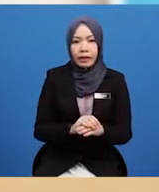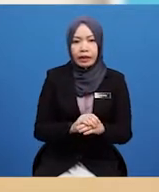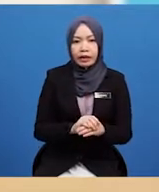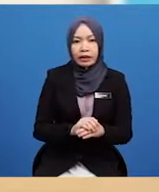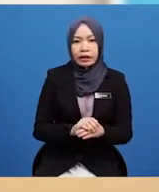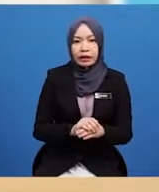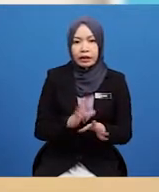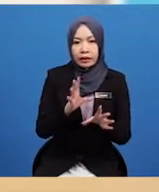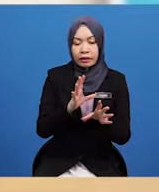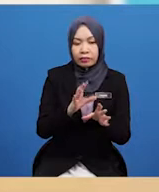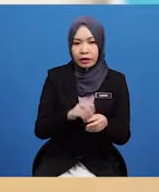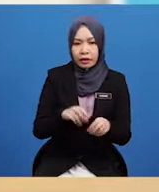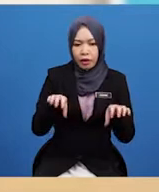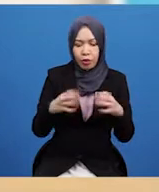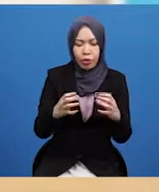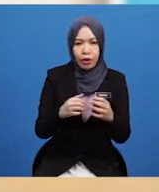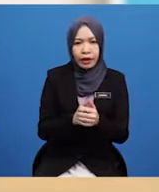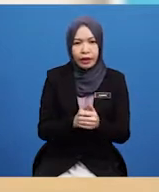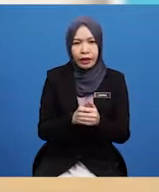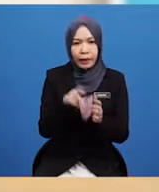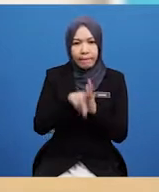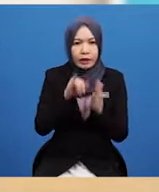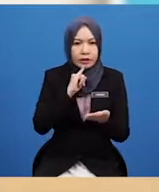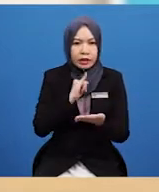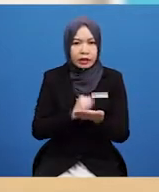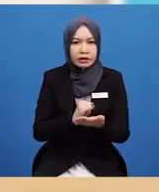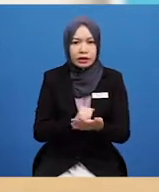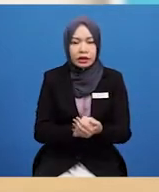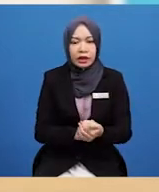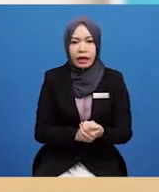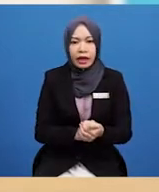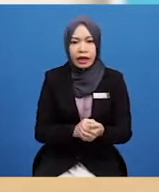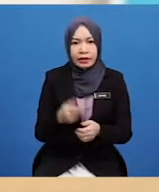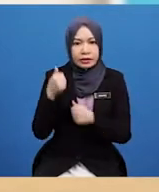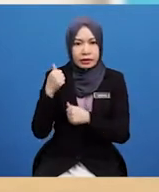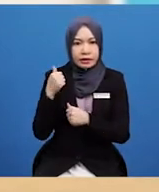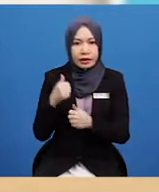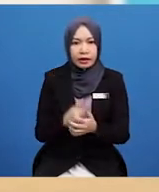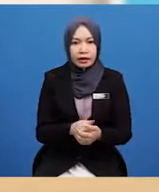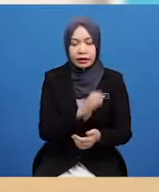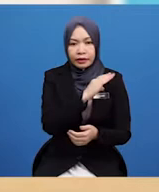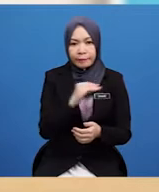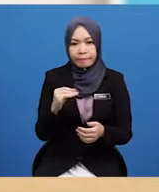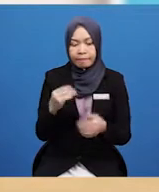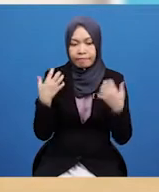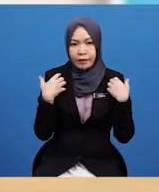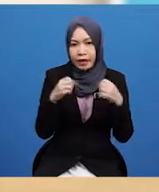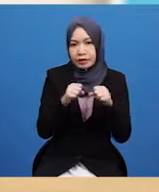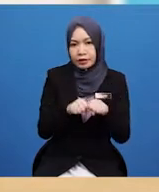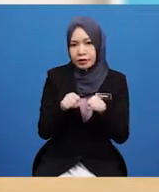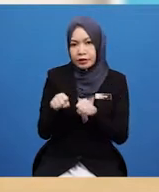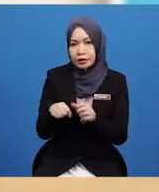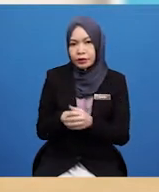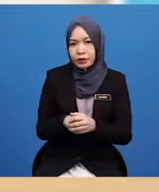menandatangani gencatan senjata. Selain itu, beberapa siri persidangan dan perjanjian damai